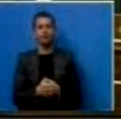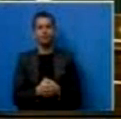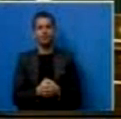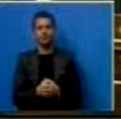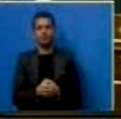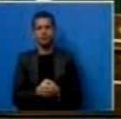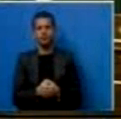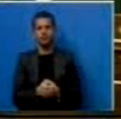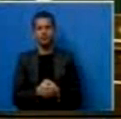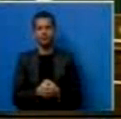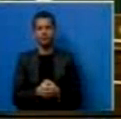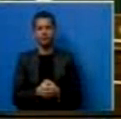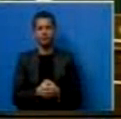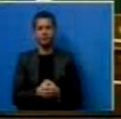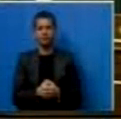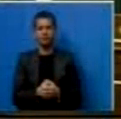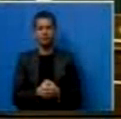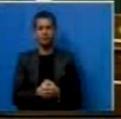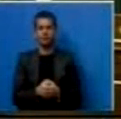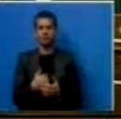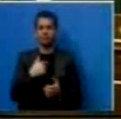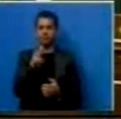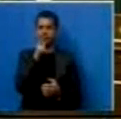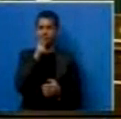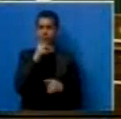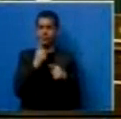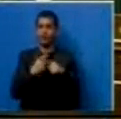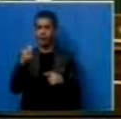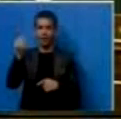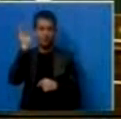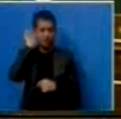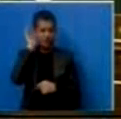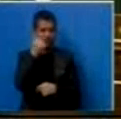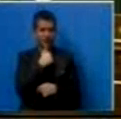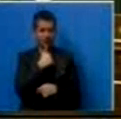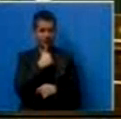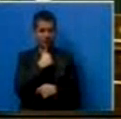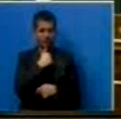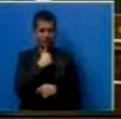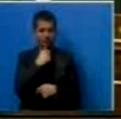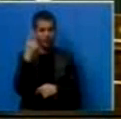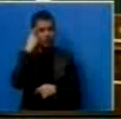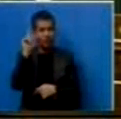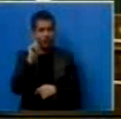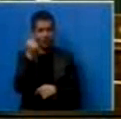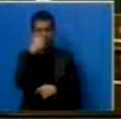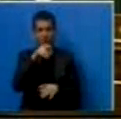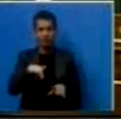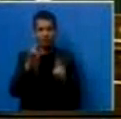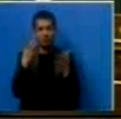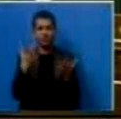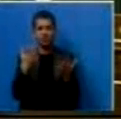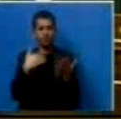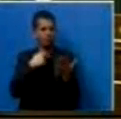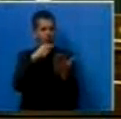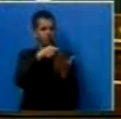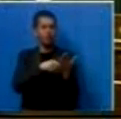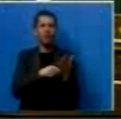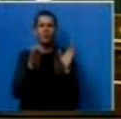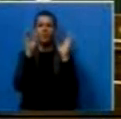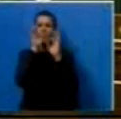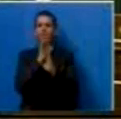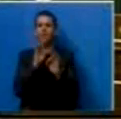E kam kërku edhe kisha lut Ministrin e Financave të sqaroj a nuk kam ditë sa gjej unë, apo nuk ekziston